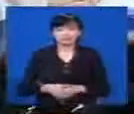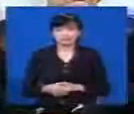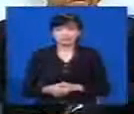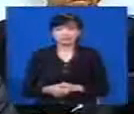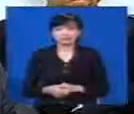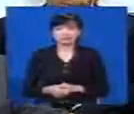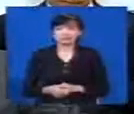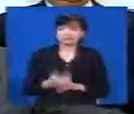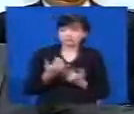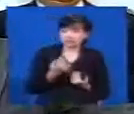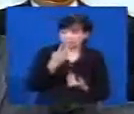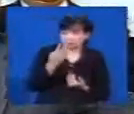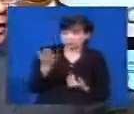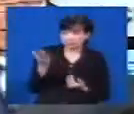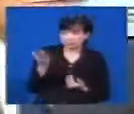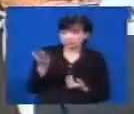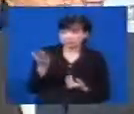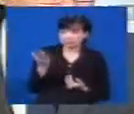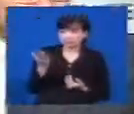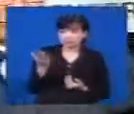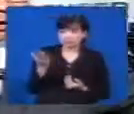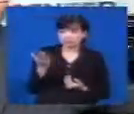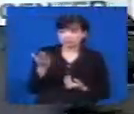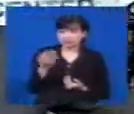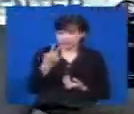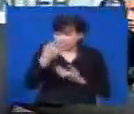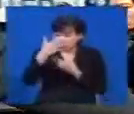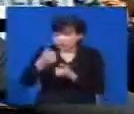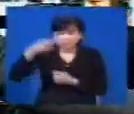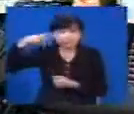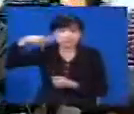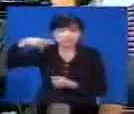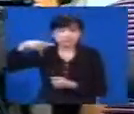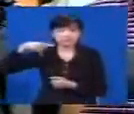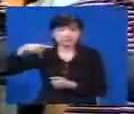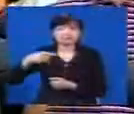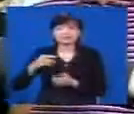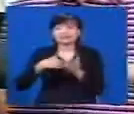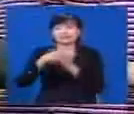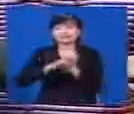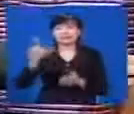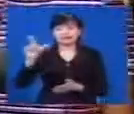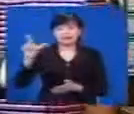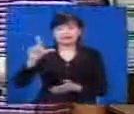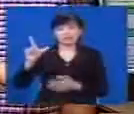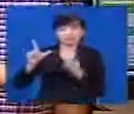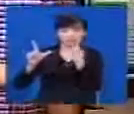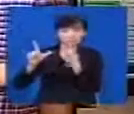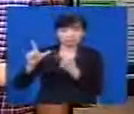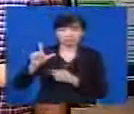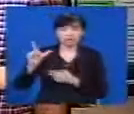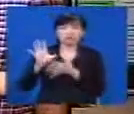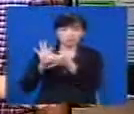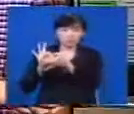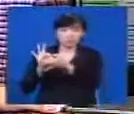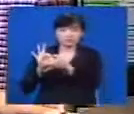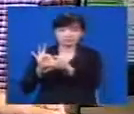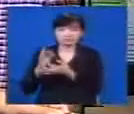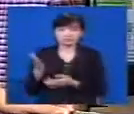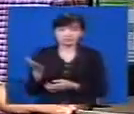ตอนนี้ถ้ามาดูตรงนี้นะฮะพื้นที่ที่ต้องให้ความสนใจเป็นพิเศษเนี่ยสีเหลืองนะในวันนี้ที่เราคำนวณเราว่าเนี่ยมันจะอยู่ตร